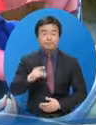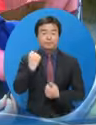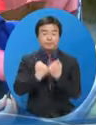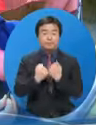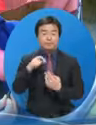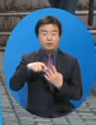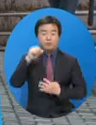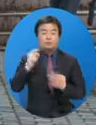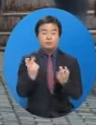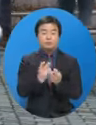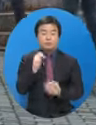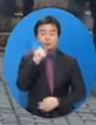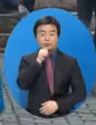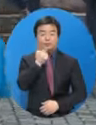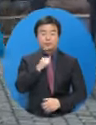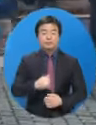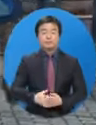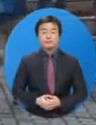알려드립니다.